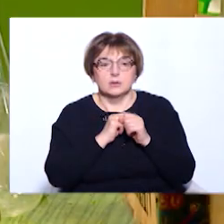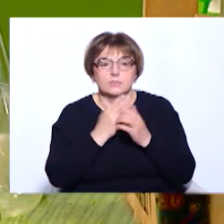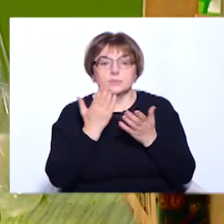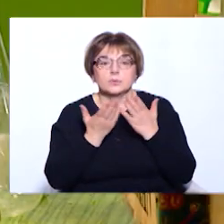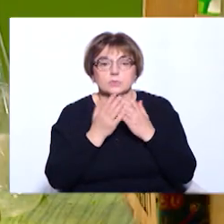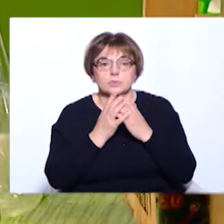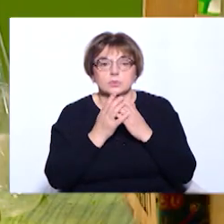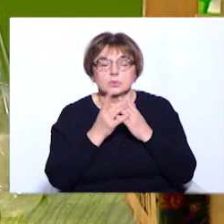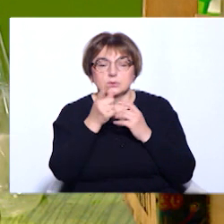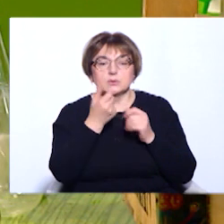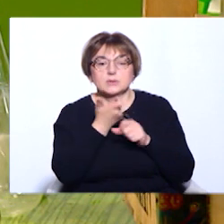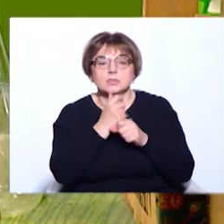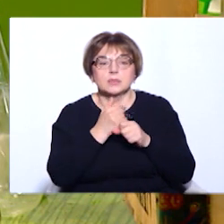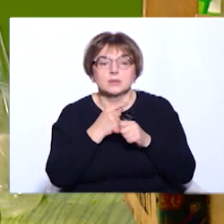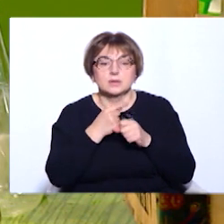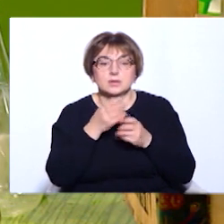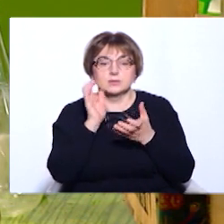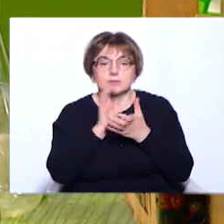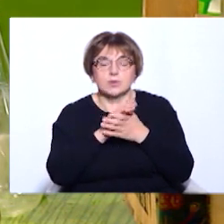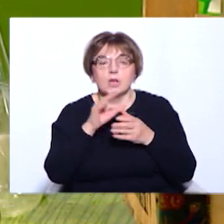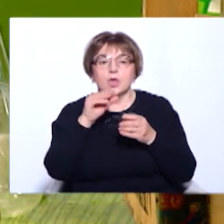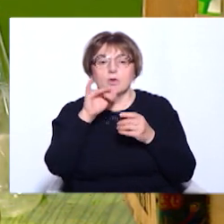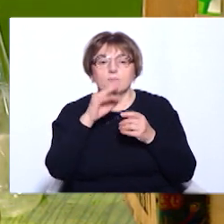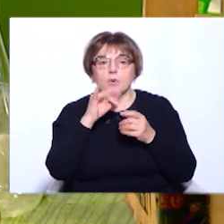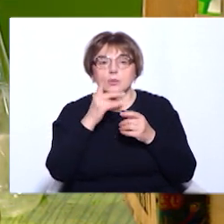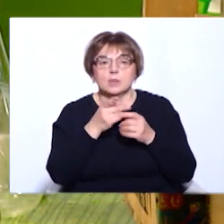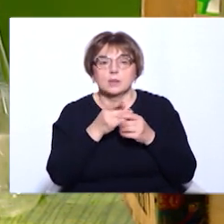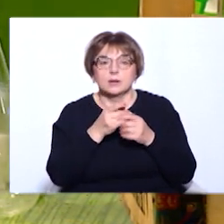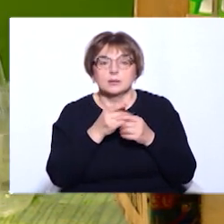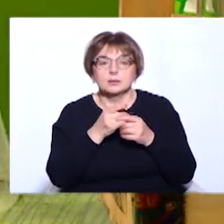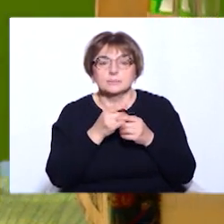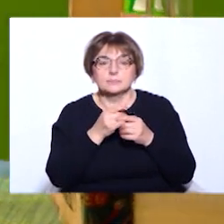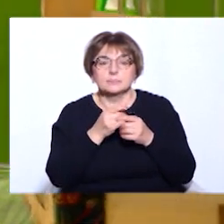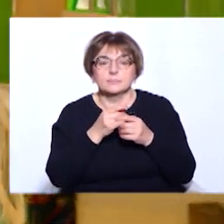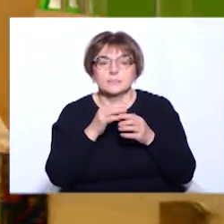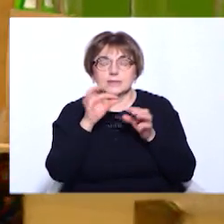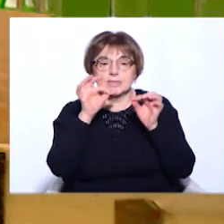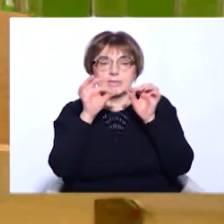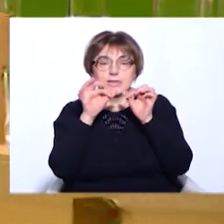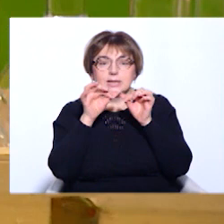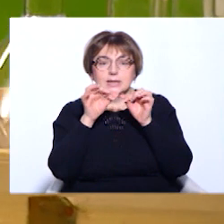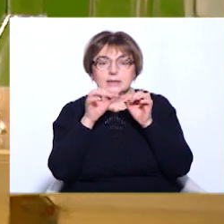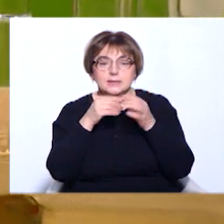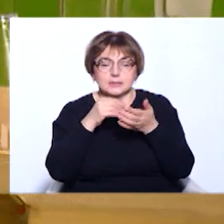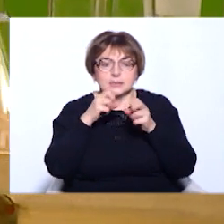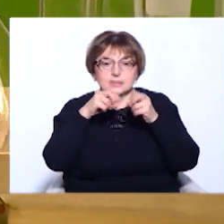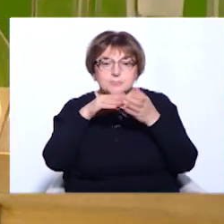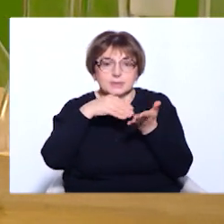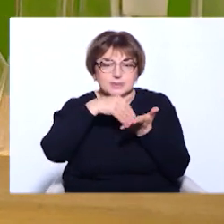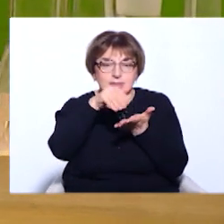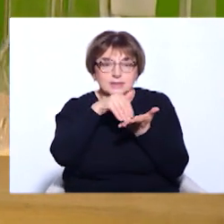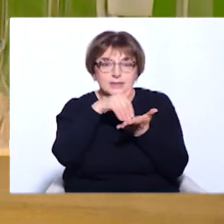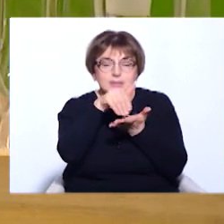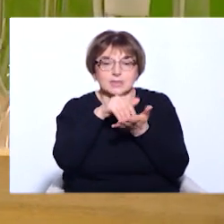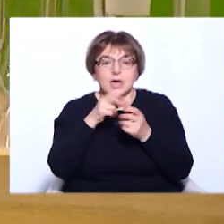თუმცა თქვენთვის ძალიან ცნობილ ფოლგას, ეგრეთ წოდებულ თხელ გაგლინულ